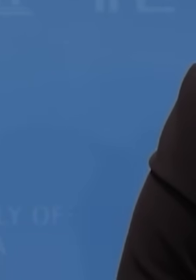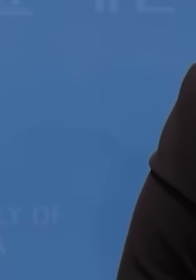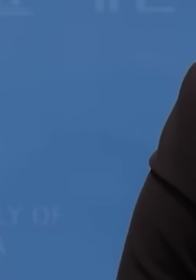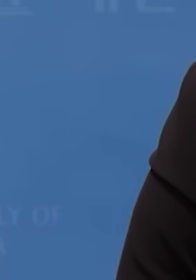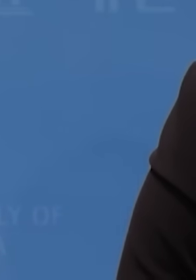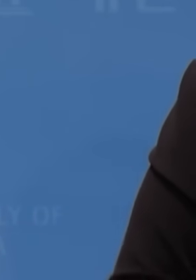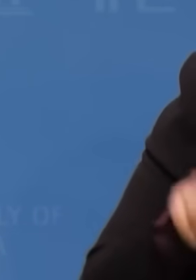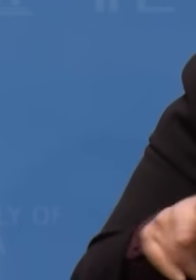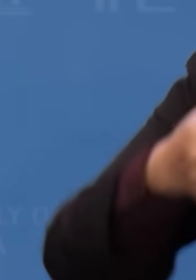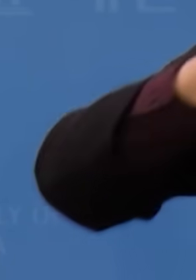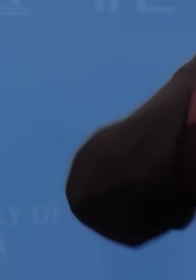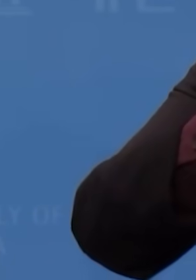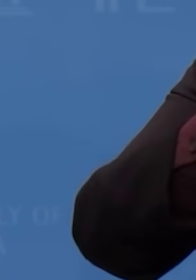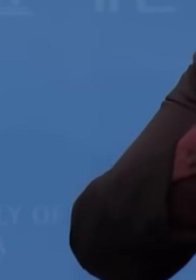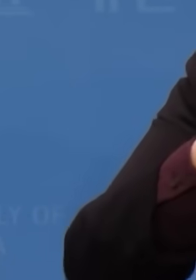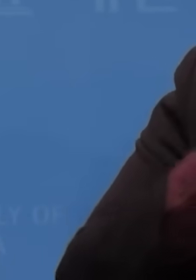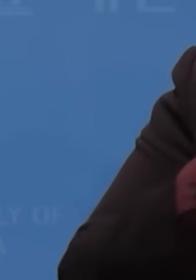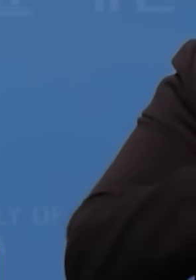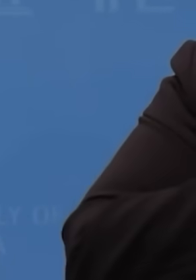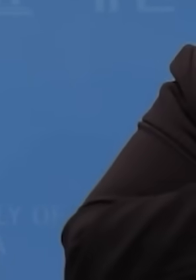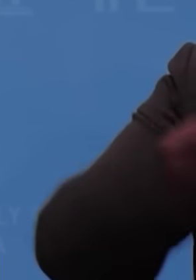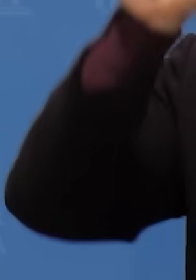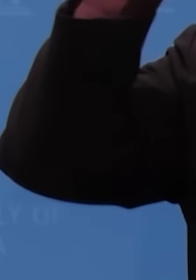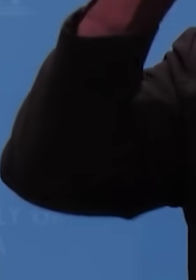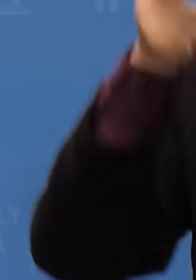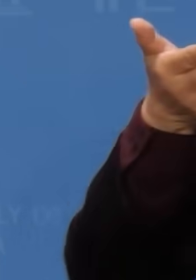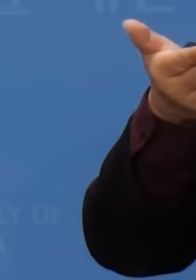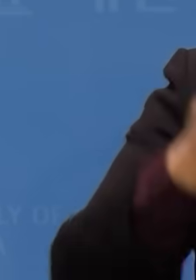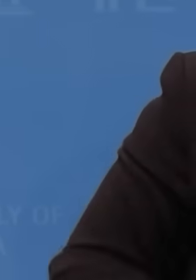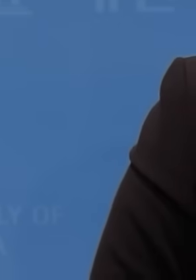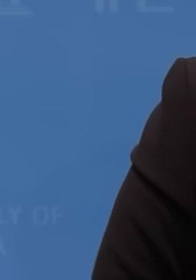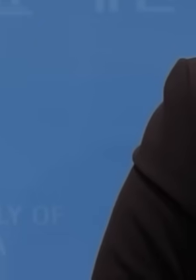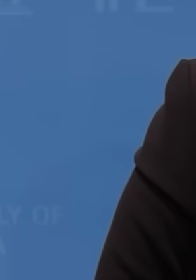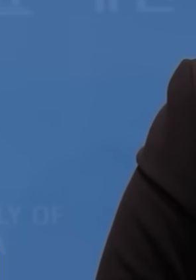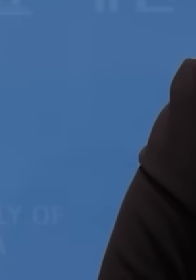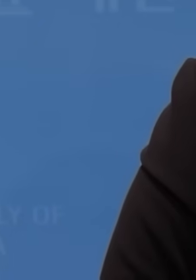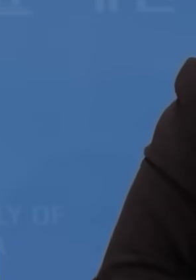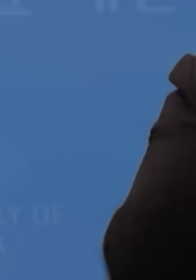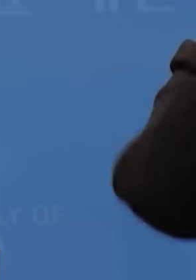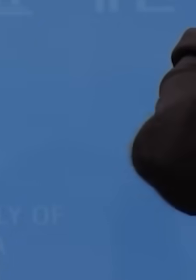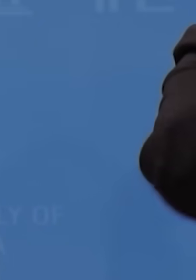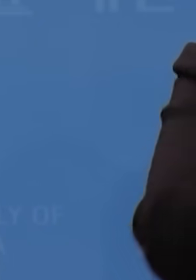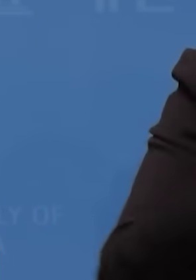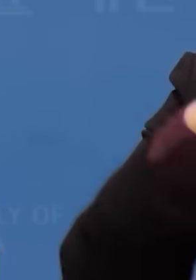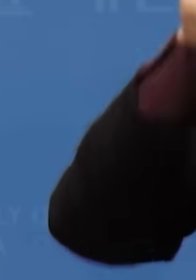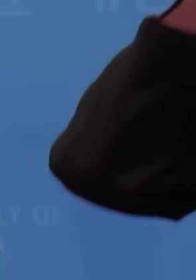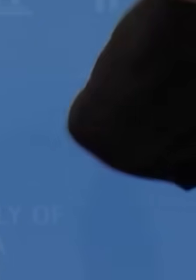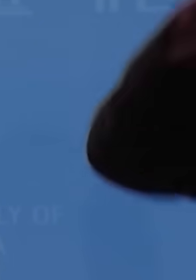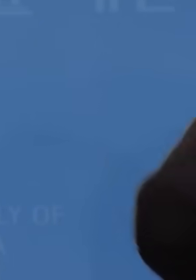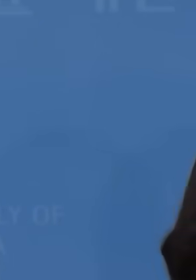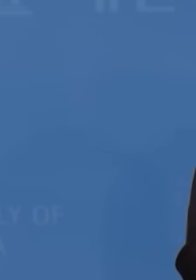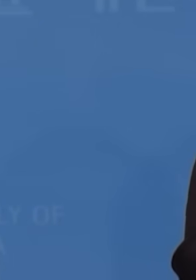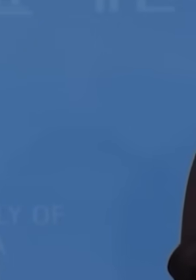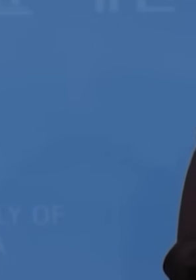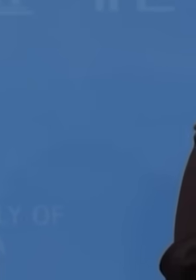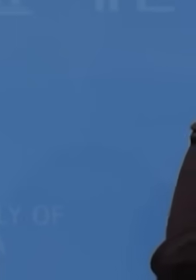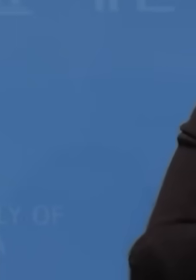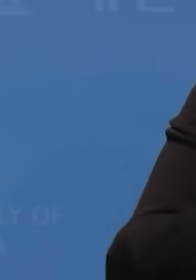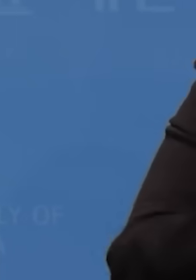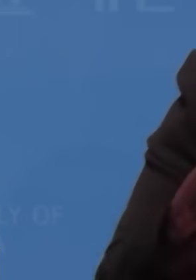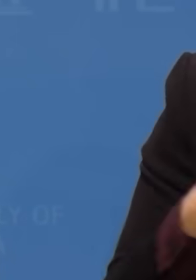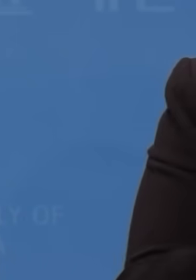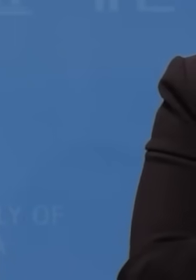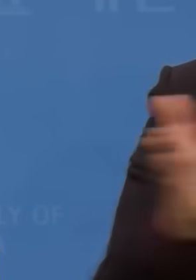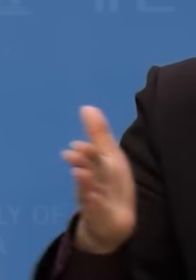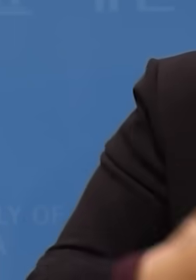그 약속 제가 지키겠습니다. 험지로 탓을 올렸습니다. 그 배에 저는